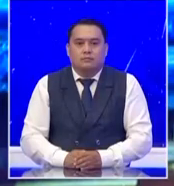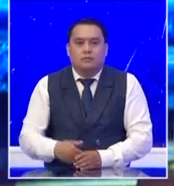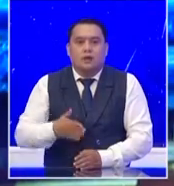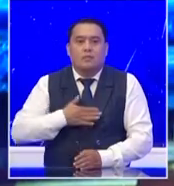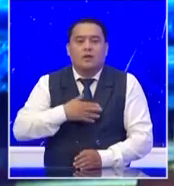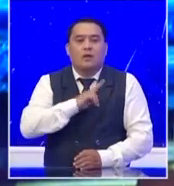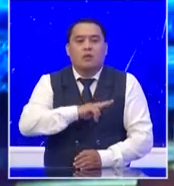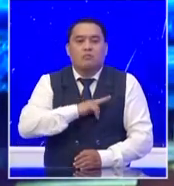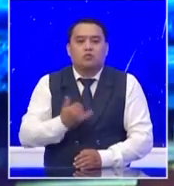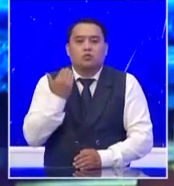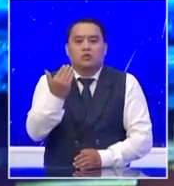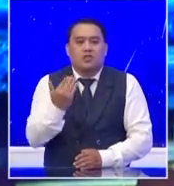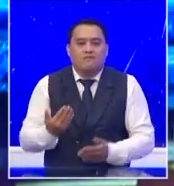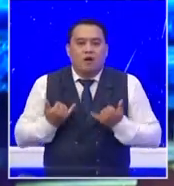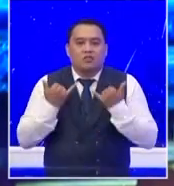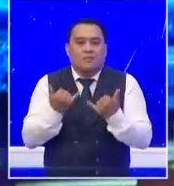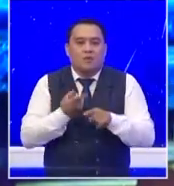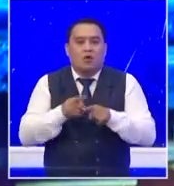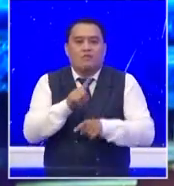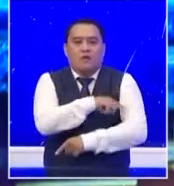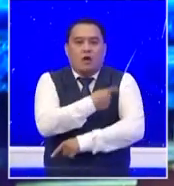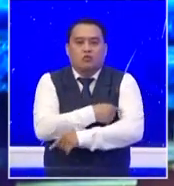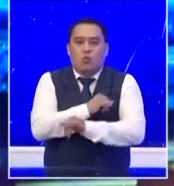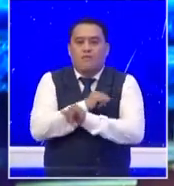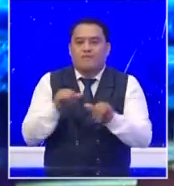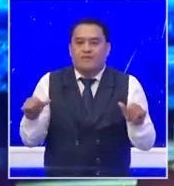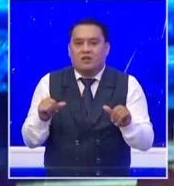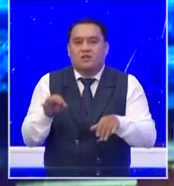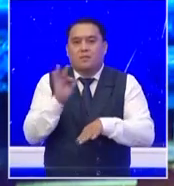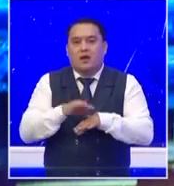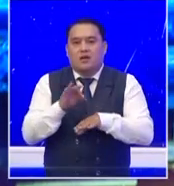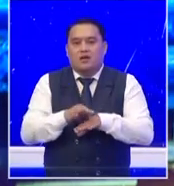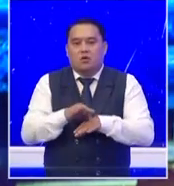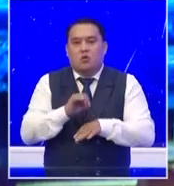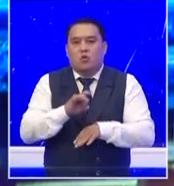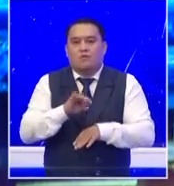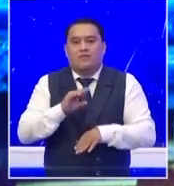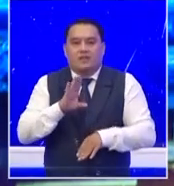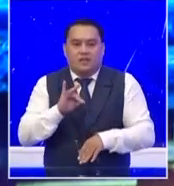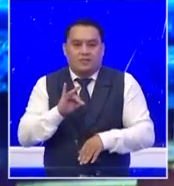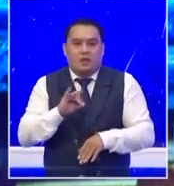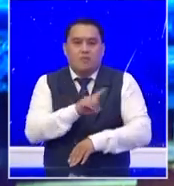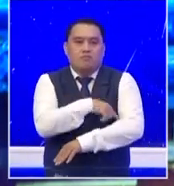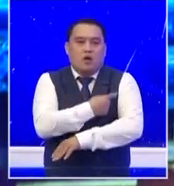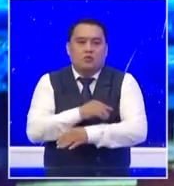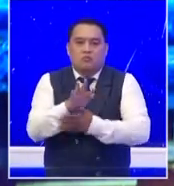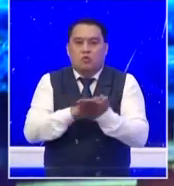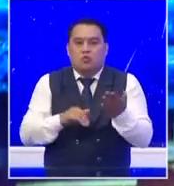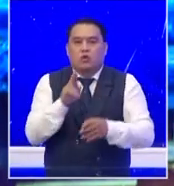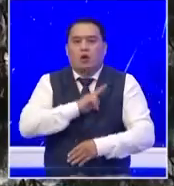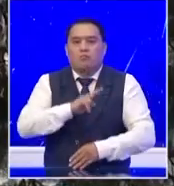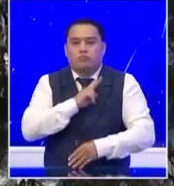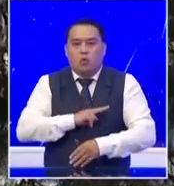Мы работаем ради вас. Сегодня врачи отмечают увеличение потока пациентов с симптомами ОРВИ. Поликлиники продолжают